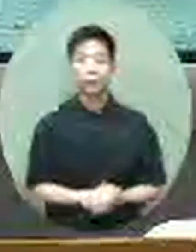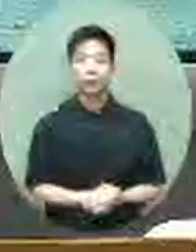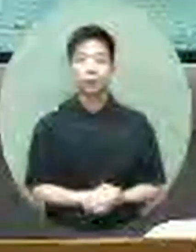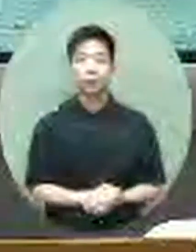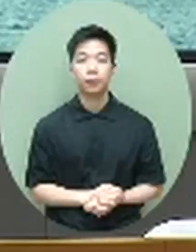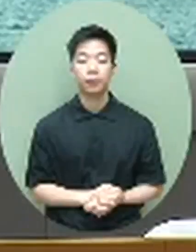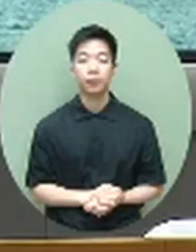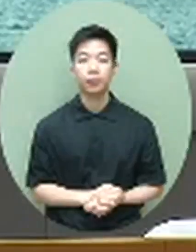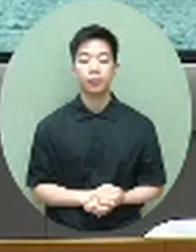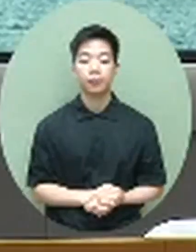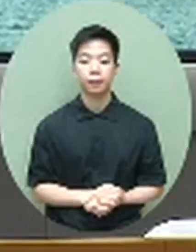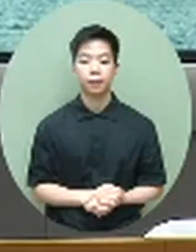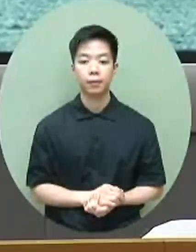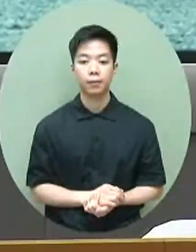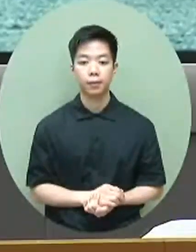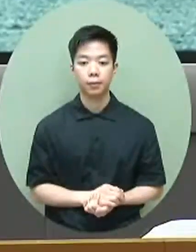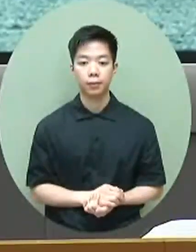應該係有